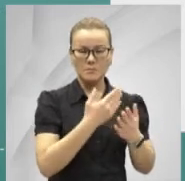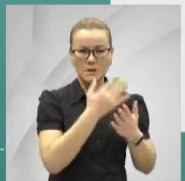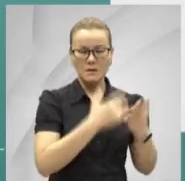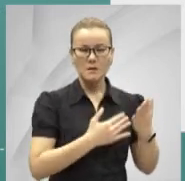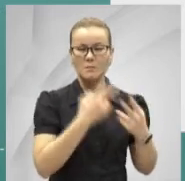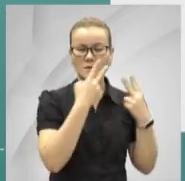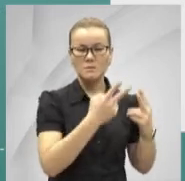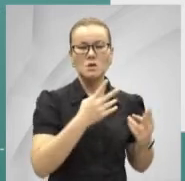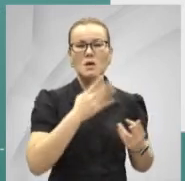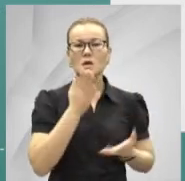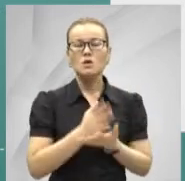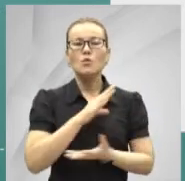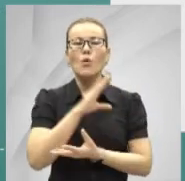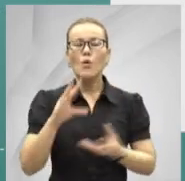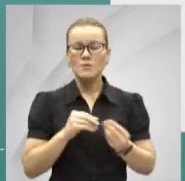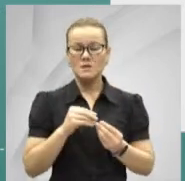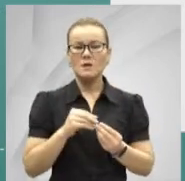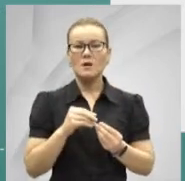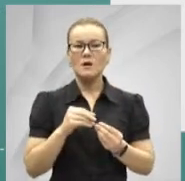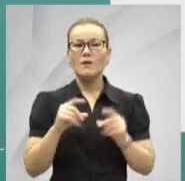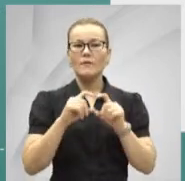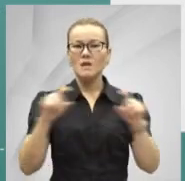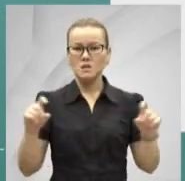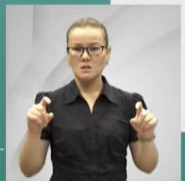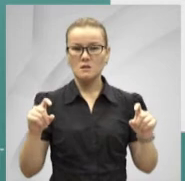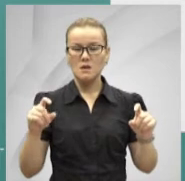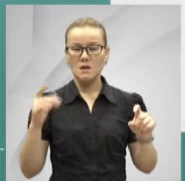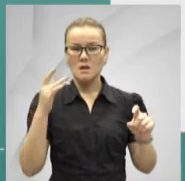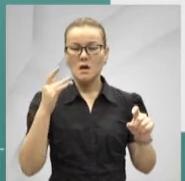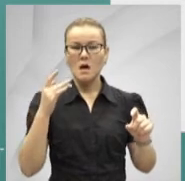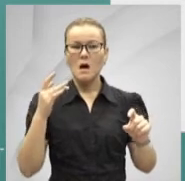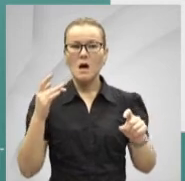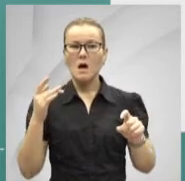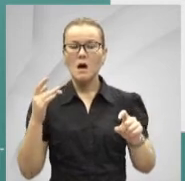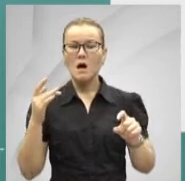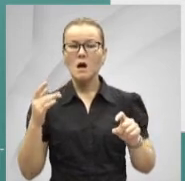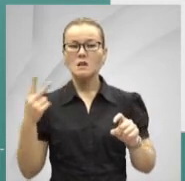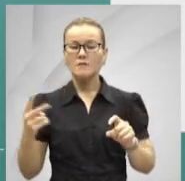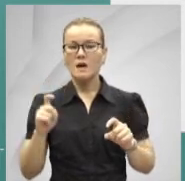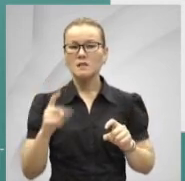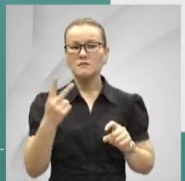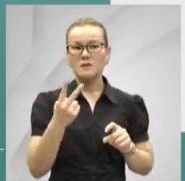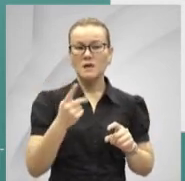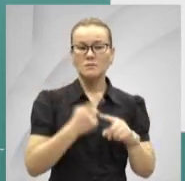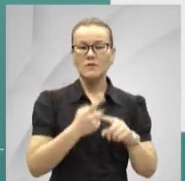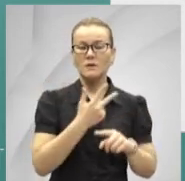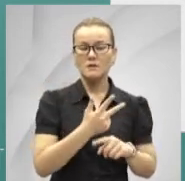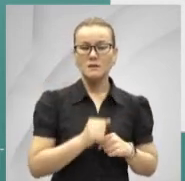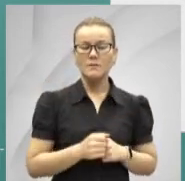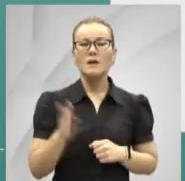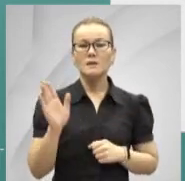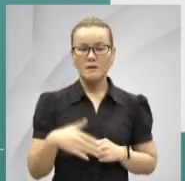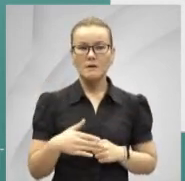есть общее выражение, содержащее переменную. Это 2х в квадрате прибавить 3.